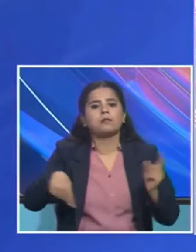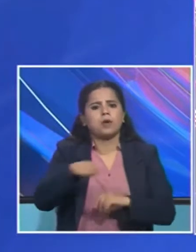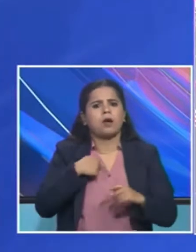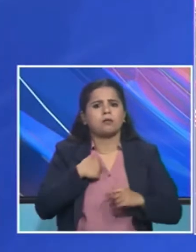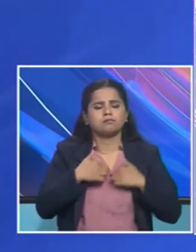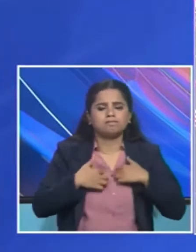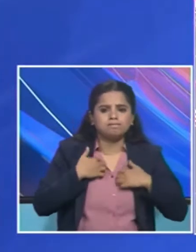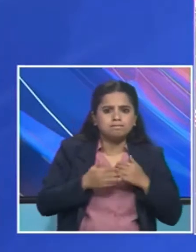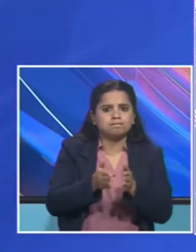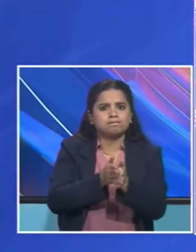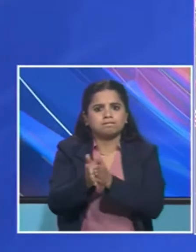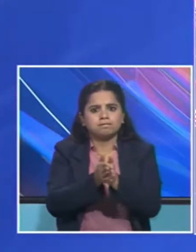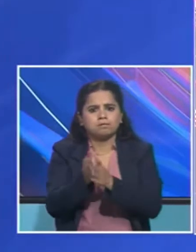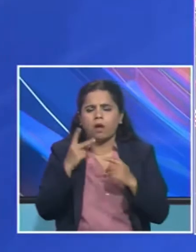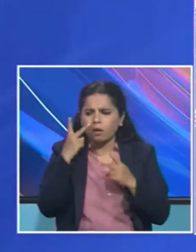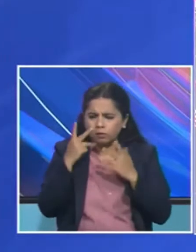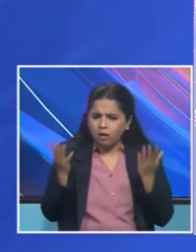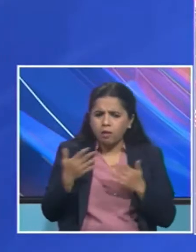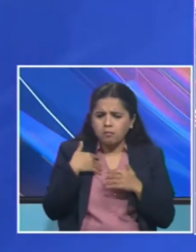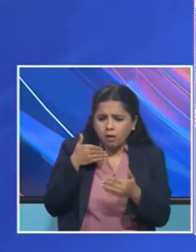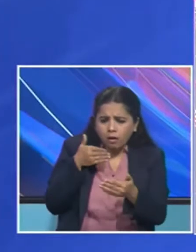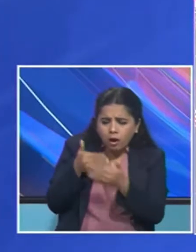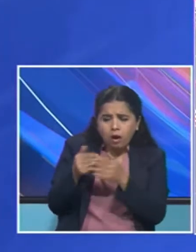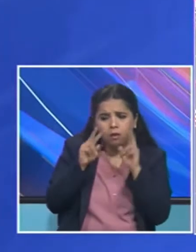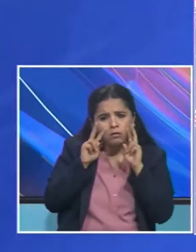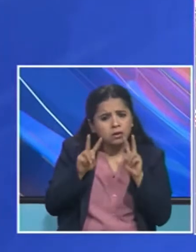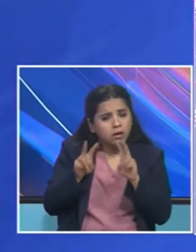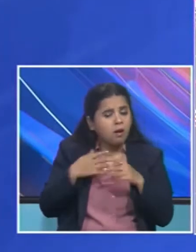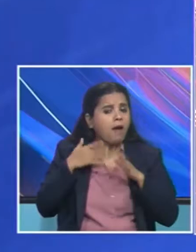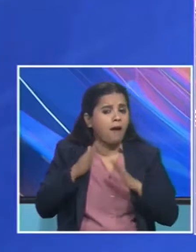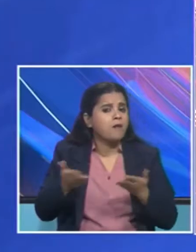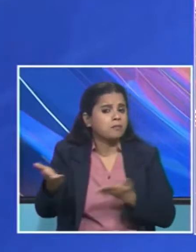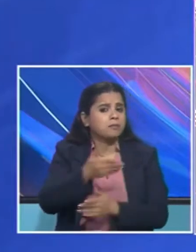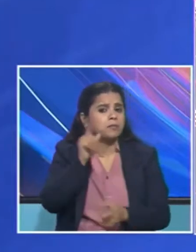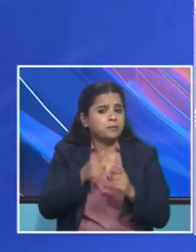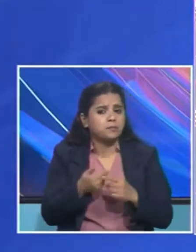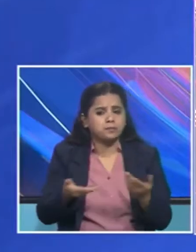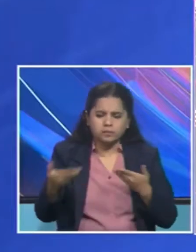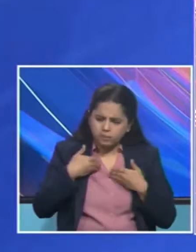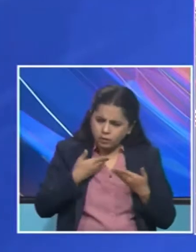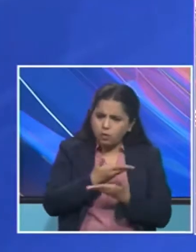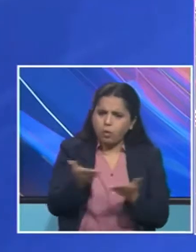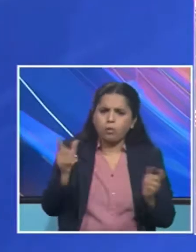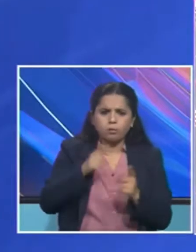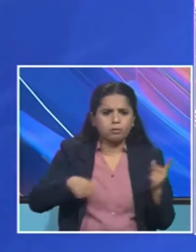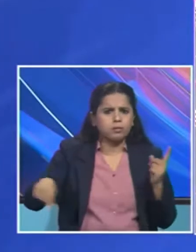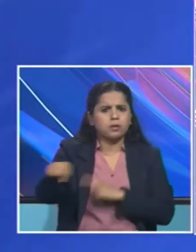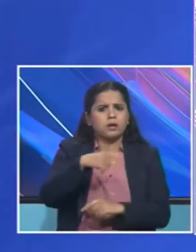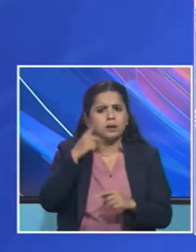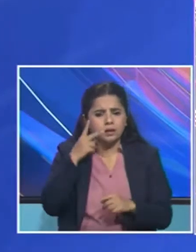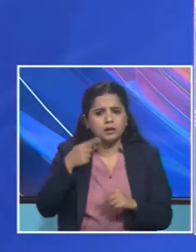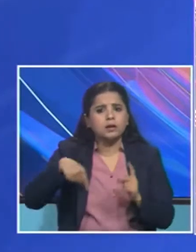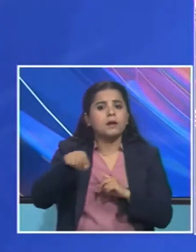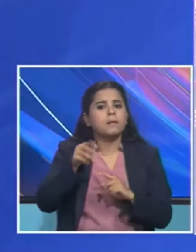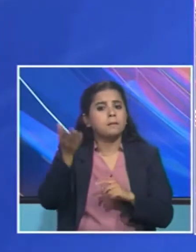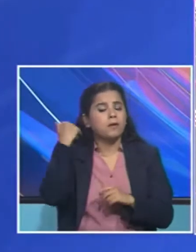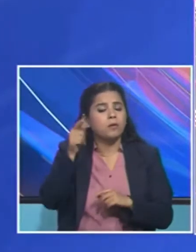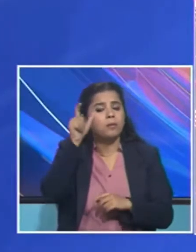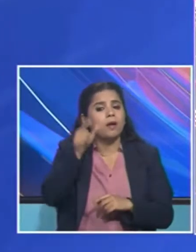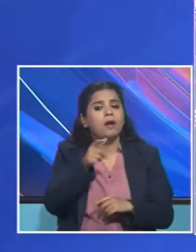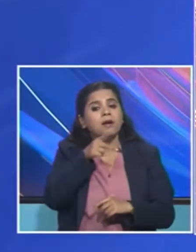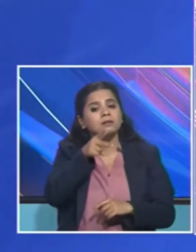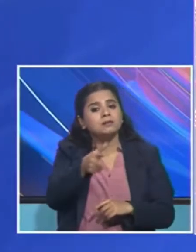और आत्मबल को करीब से देखा है। हम सभी के श्रद्धेय अटल जी कहा करते थे